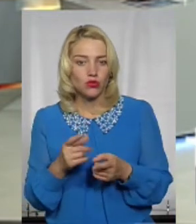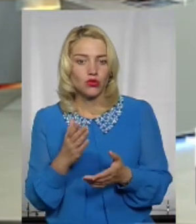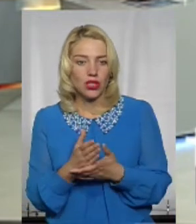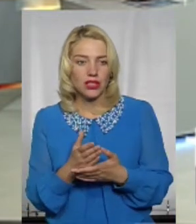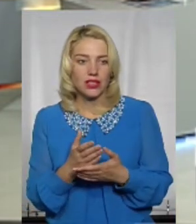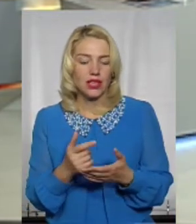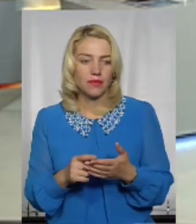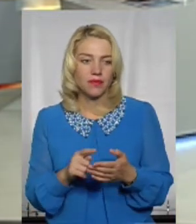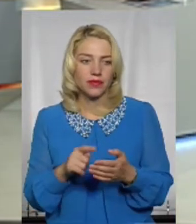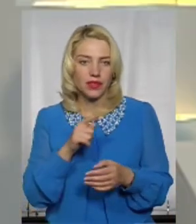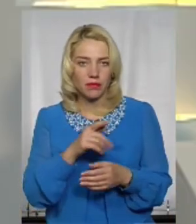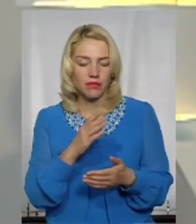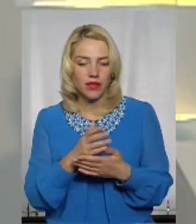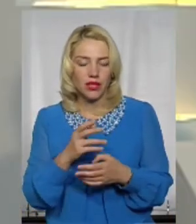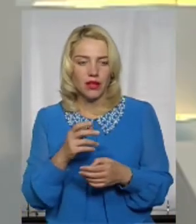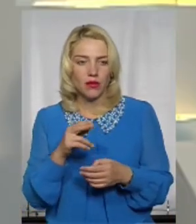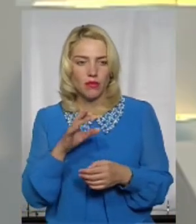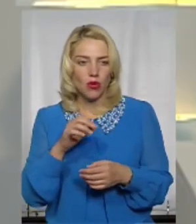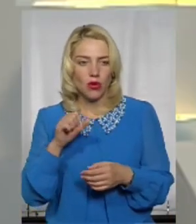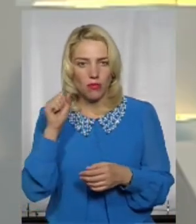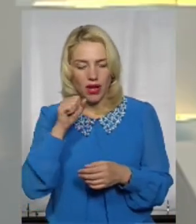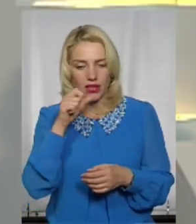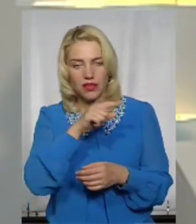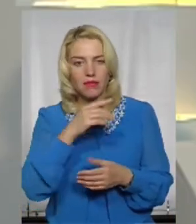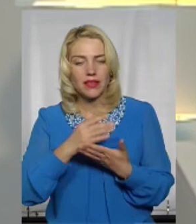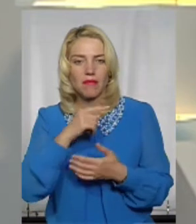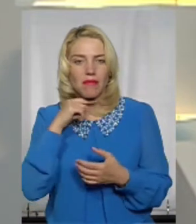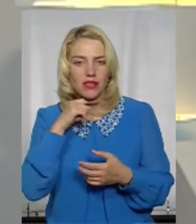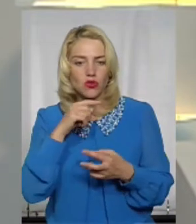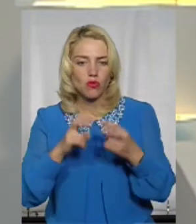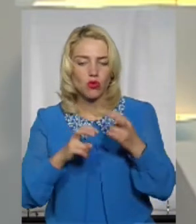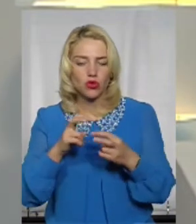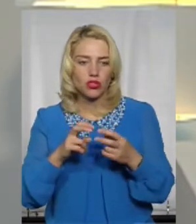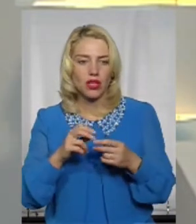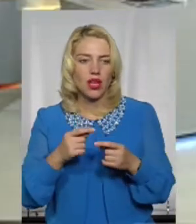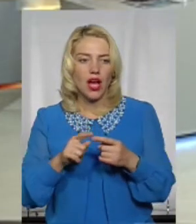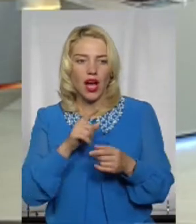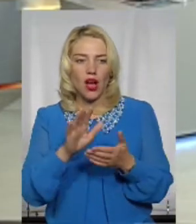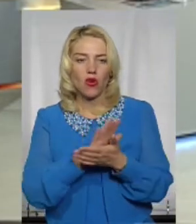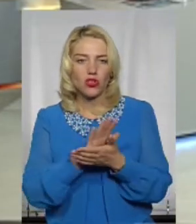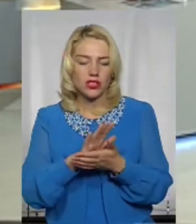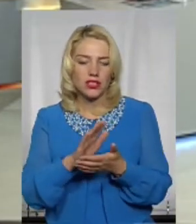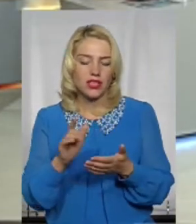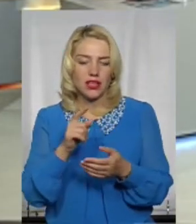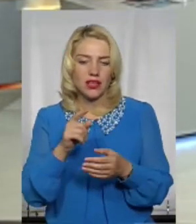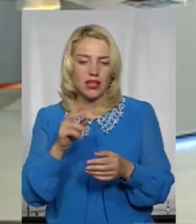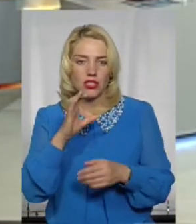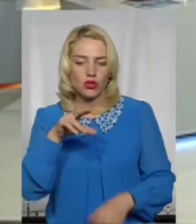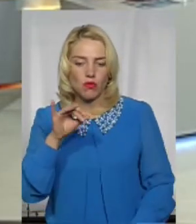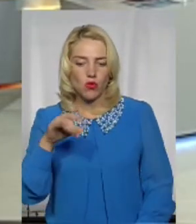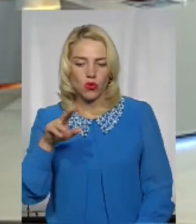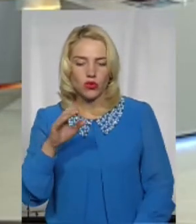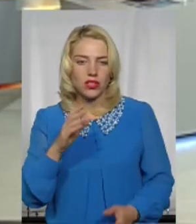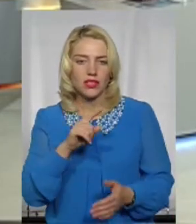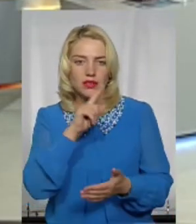Мирополю і по Баранівці, які також мають підприємства молочної промисловості, а очисні споруди під знаком питання. Дякую, пані Тетяно. Маємо